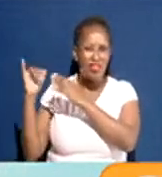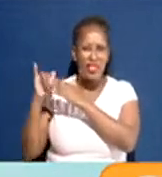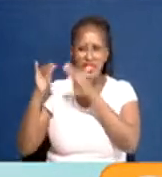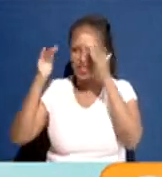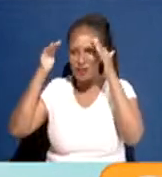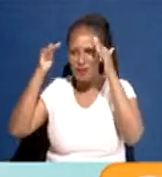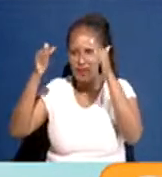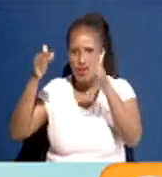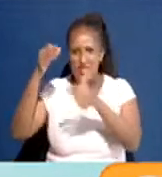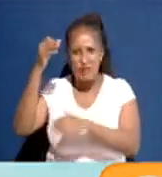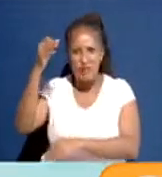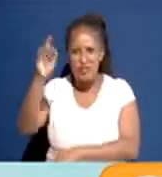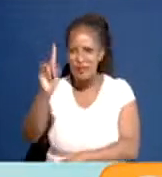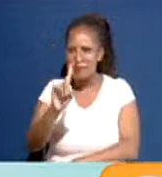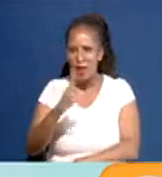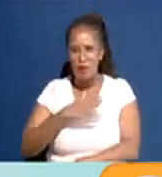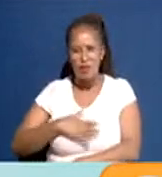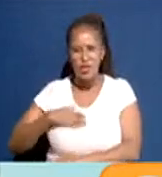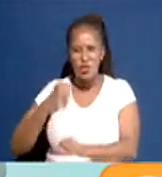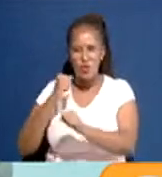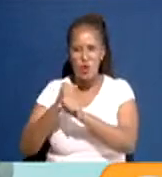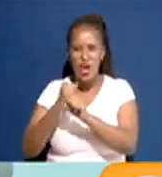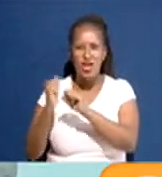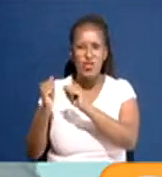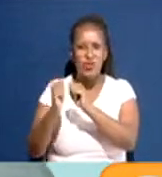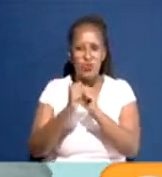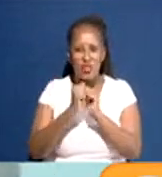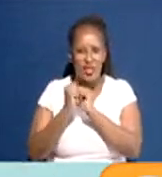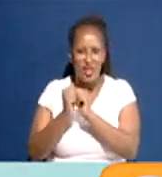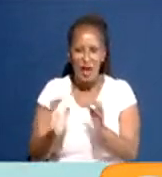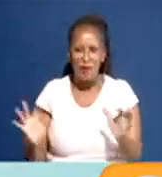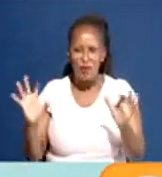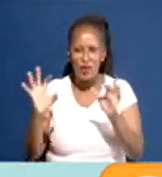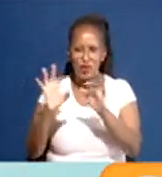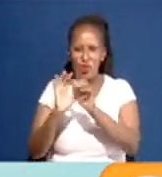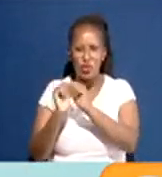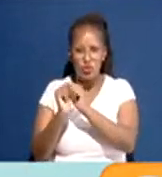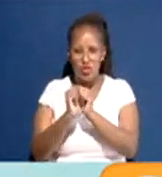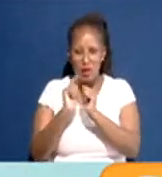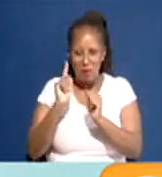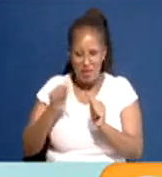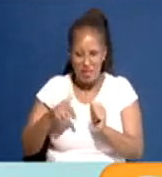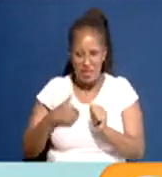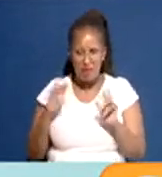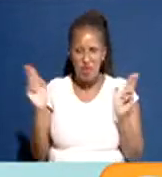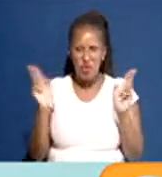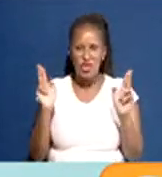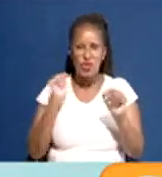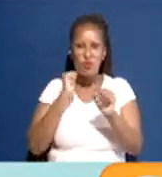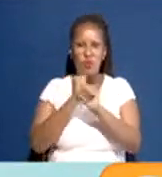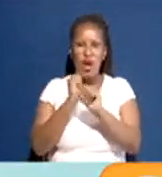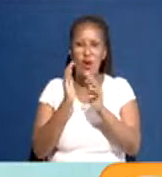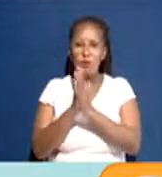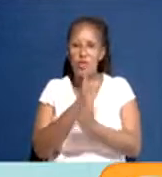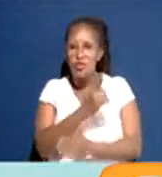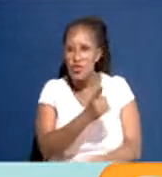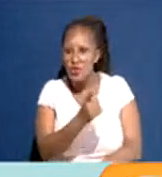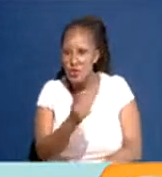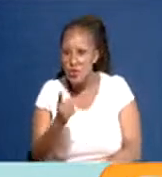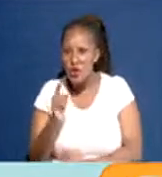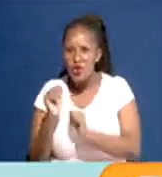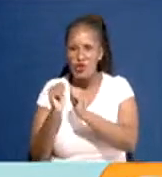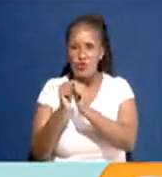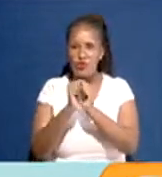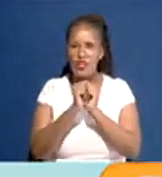Jameni tushirikiane, tufanye kazi pamoja. Mimi niko tayari kushirikiana na nyinyi.